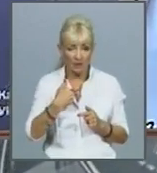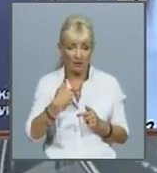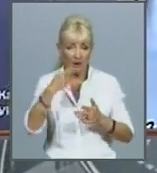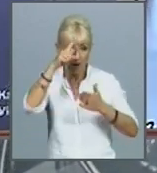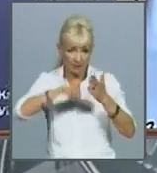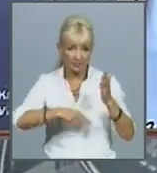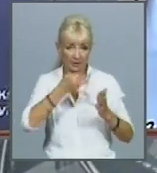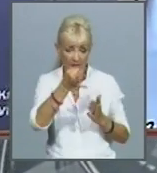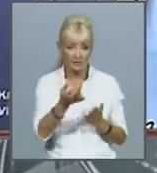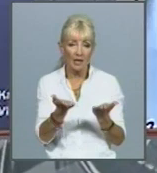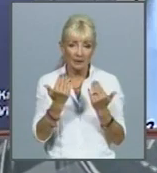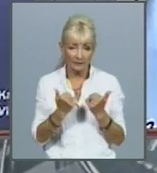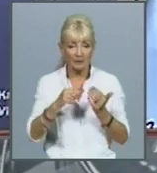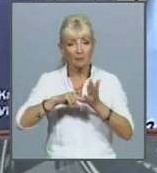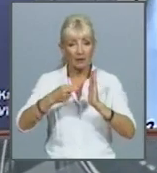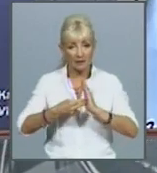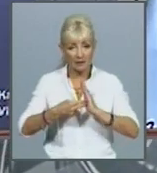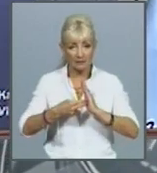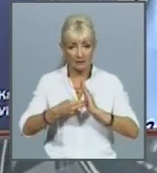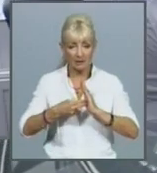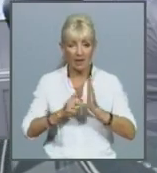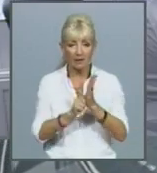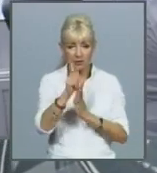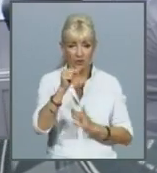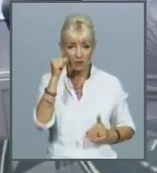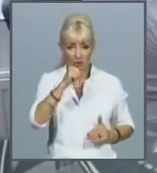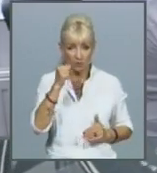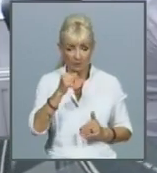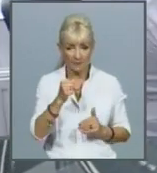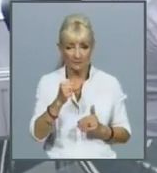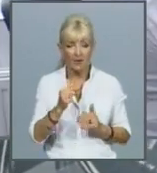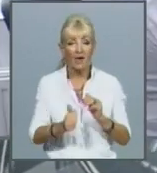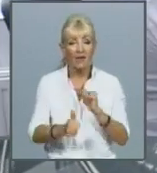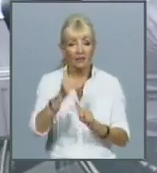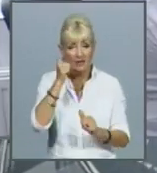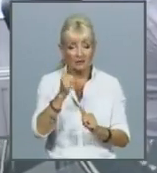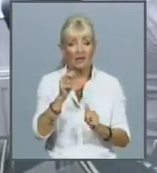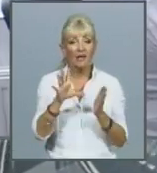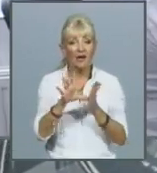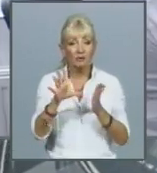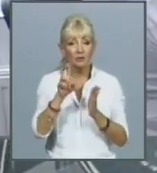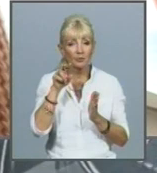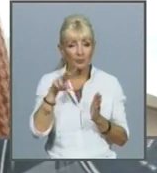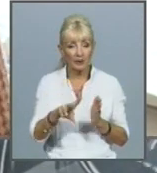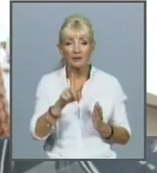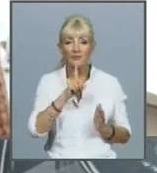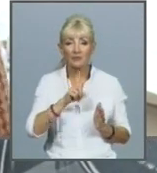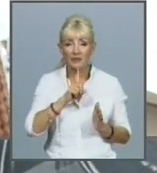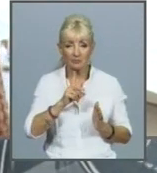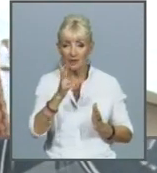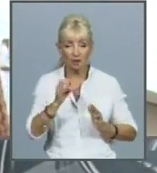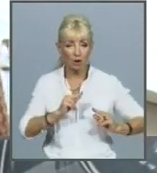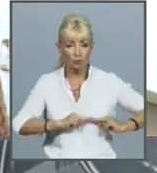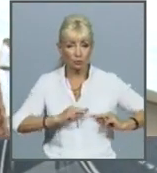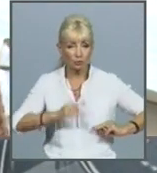все-таки давайте розпланувати, наче початок року. Кроку назад щодо впровадження електронних листків тимчасової непрацездатності